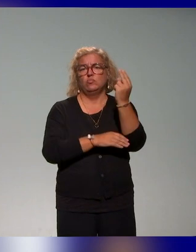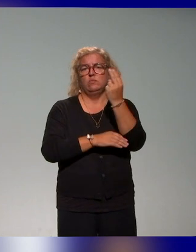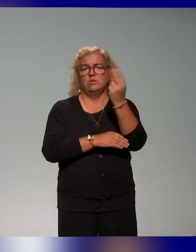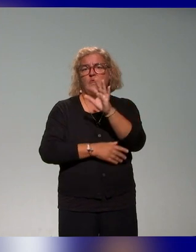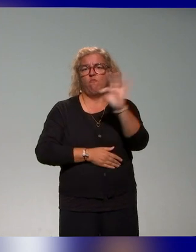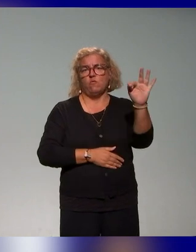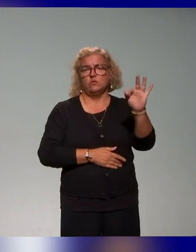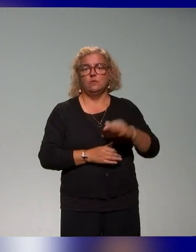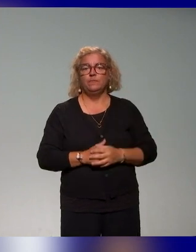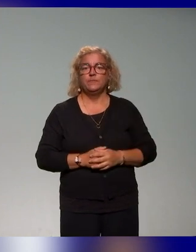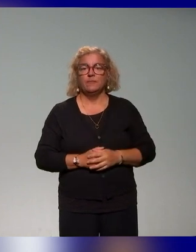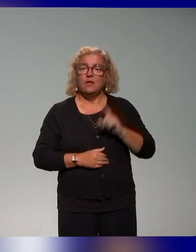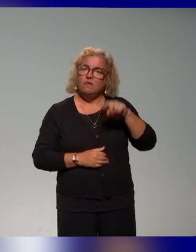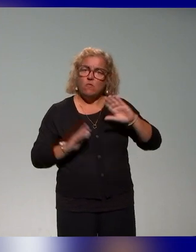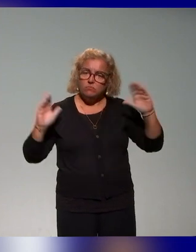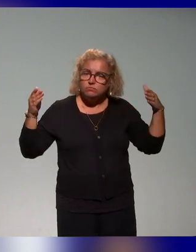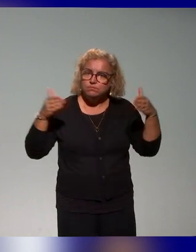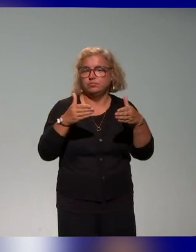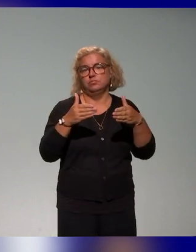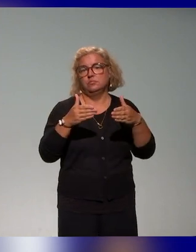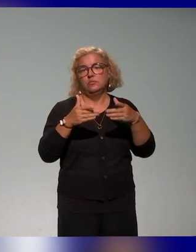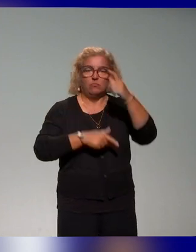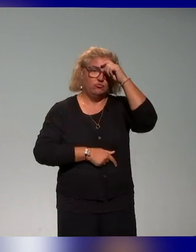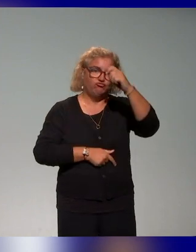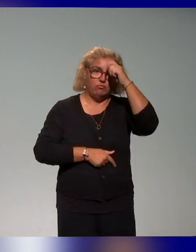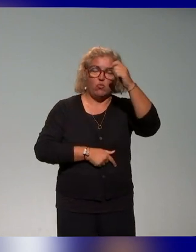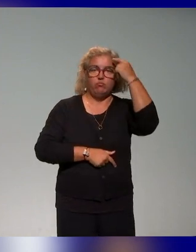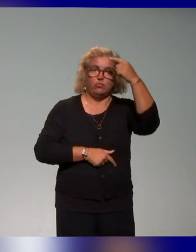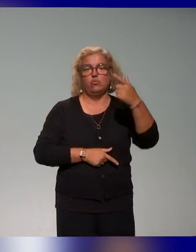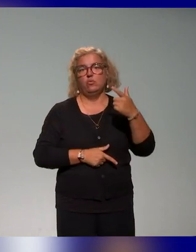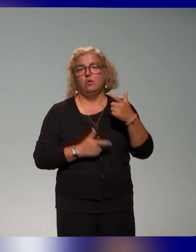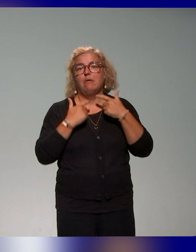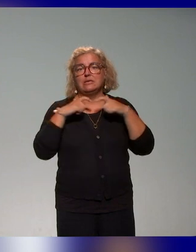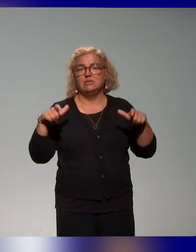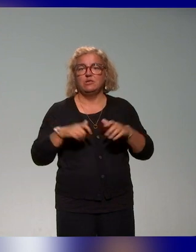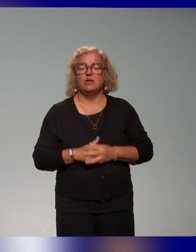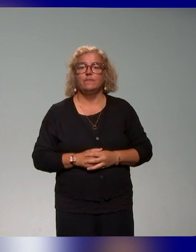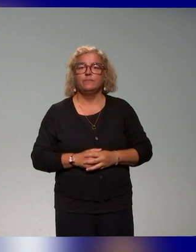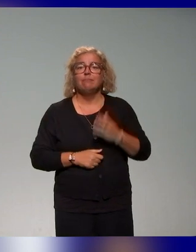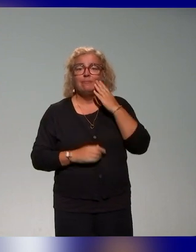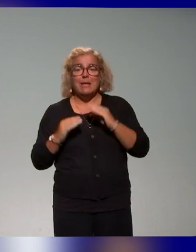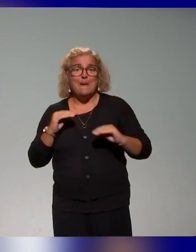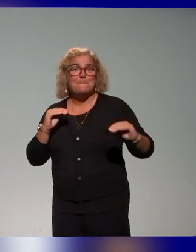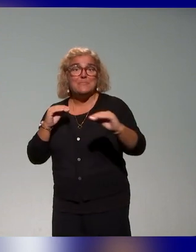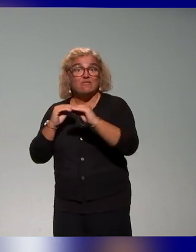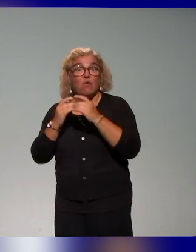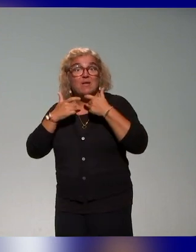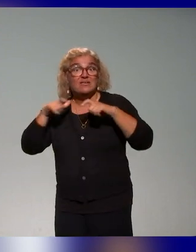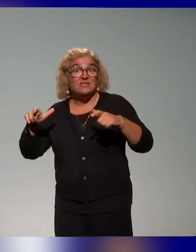sur son accessibilité. Toutefois, une plateforme accessible n'est pas représentative du contenu qui